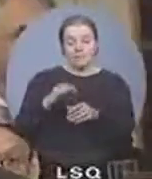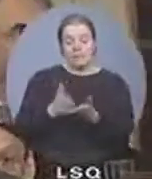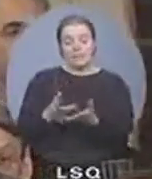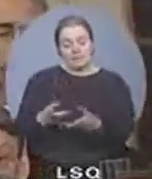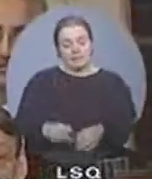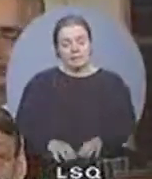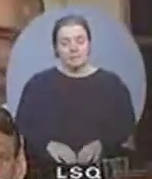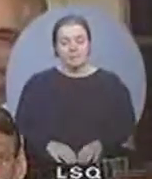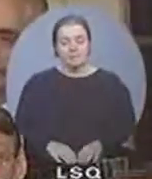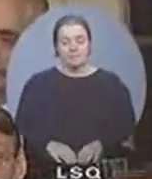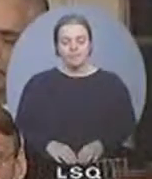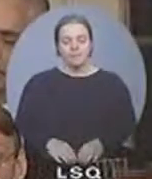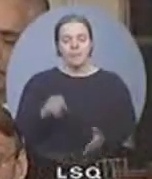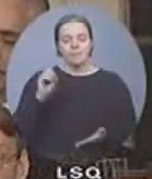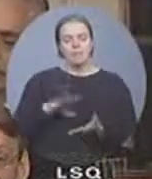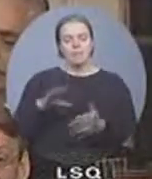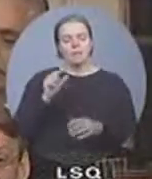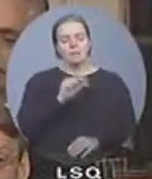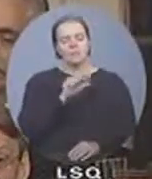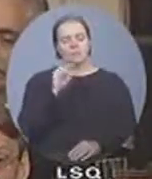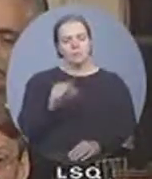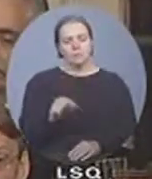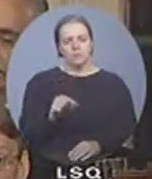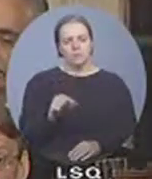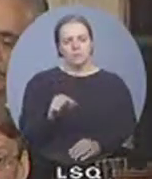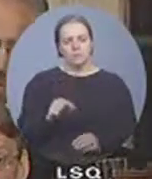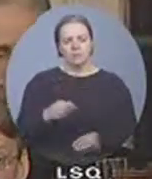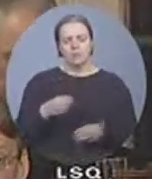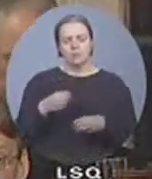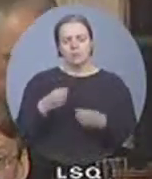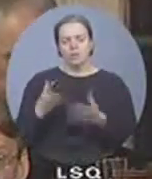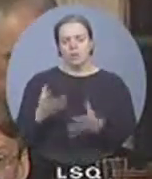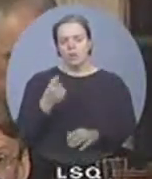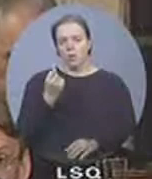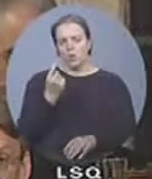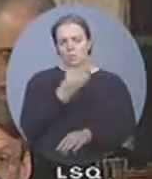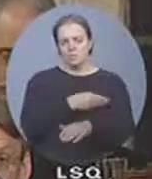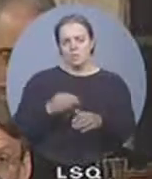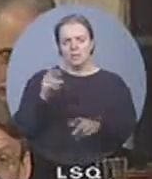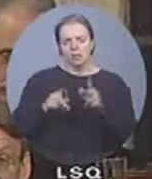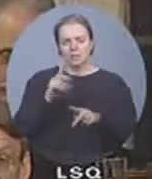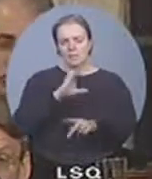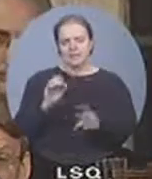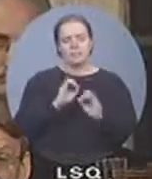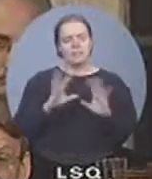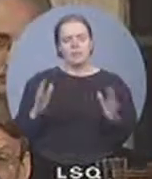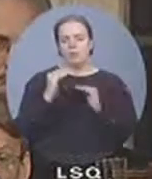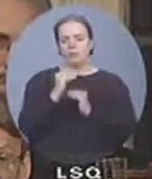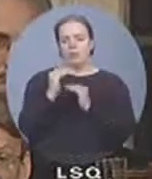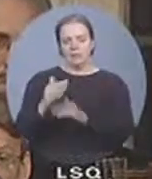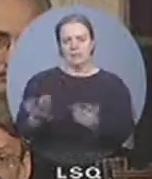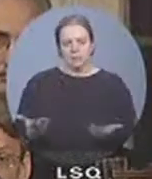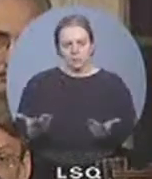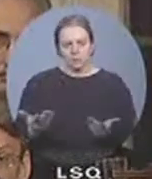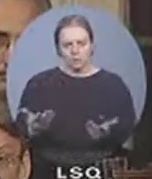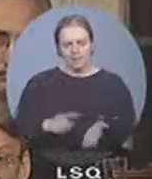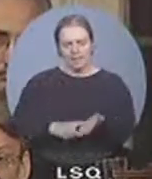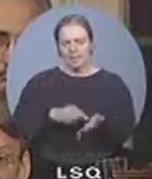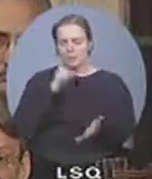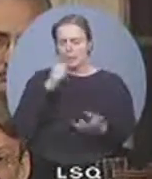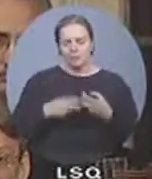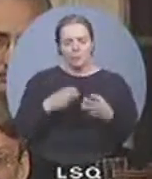Mais, Monsieur le Président, le plan du gouvernement laisse 11 millions de Canadiens sans aucune protection. Il ne règle pas la question